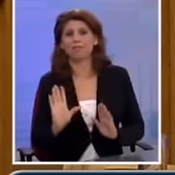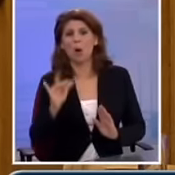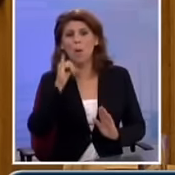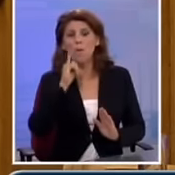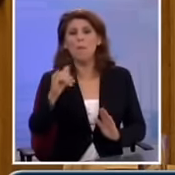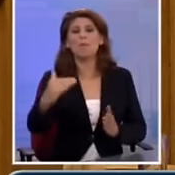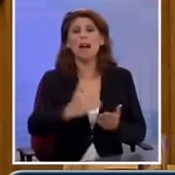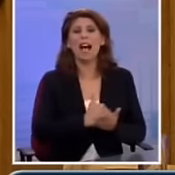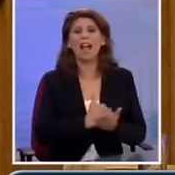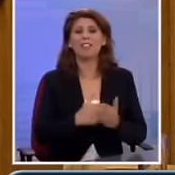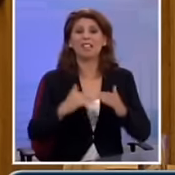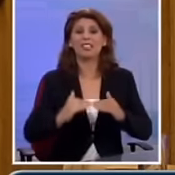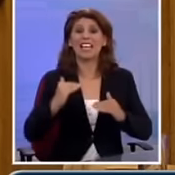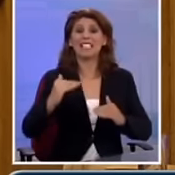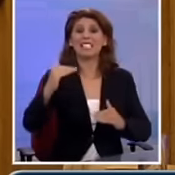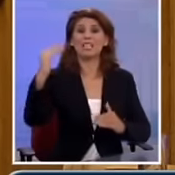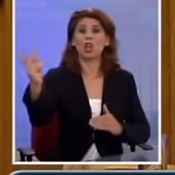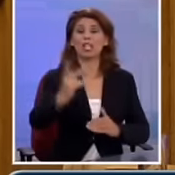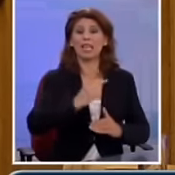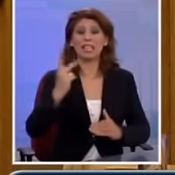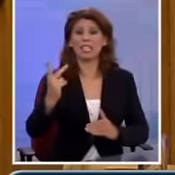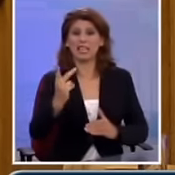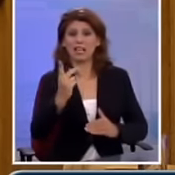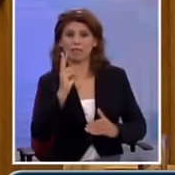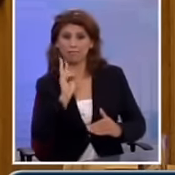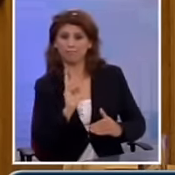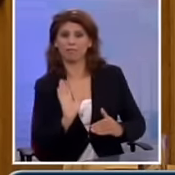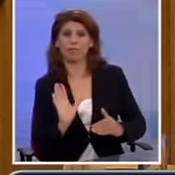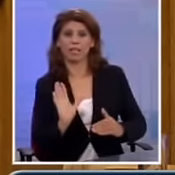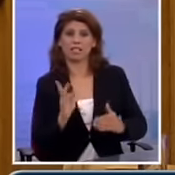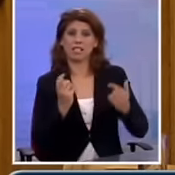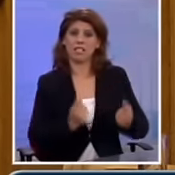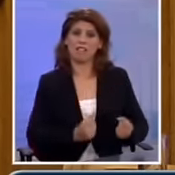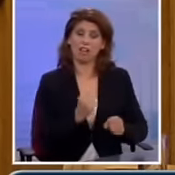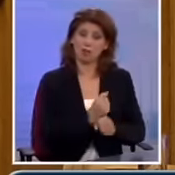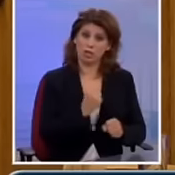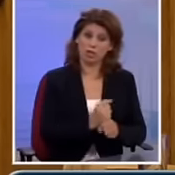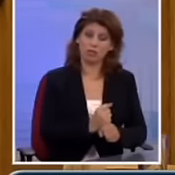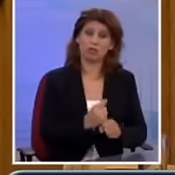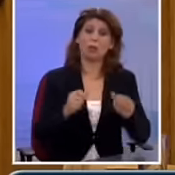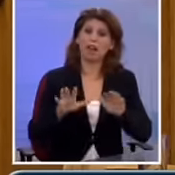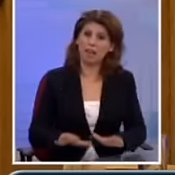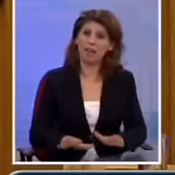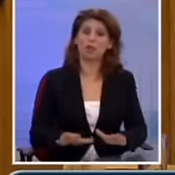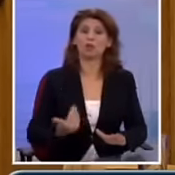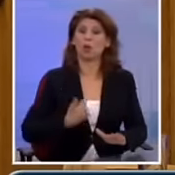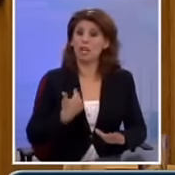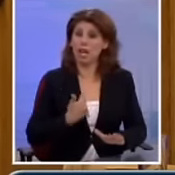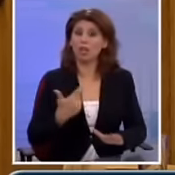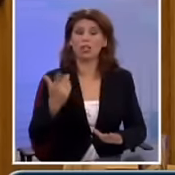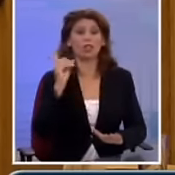μόνιμα άδικο ταξικό και κοινωνικό πρόσημο σε βάρος των εργαζομένων, των ανέργων, των νέων,